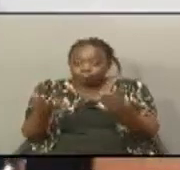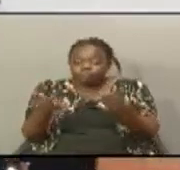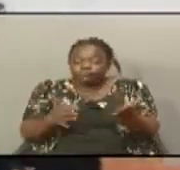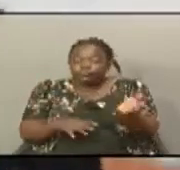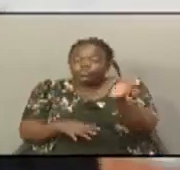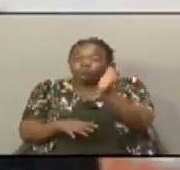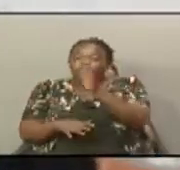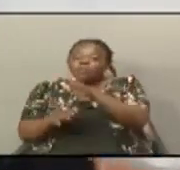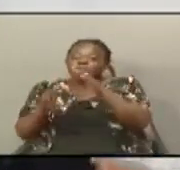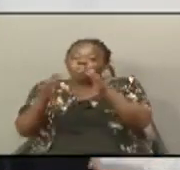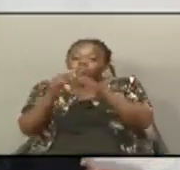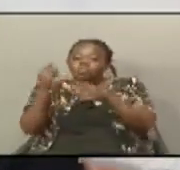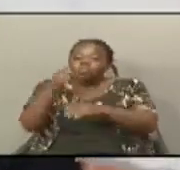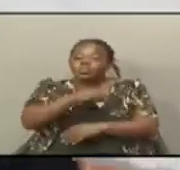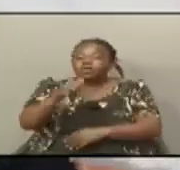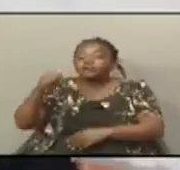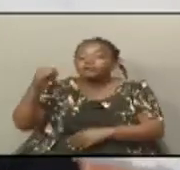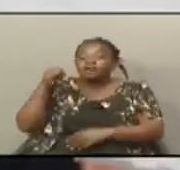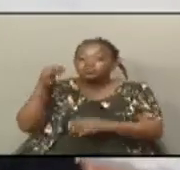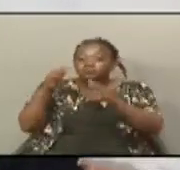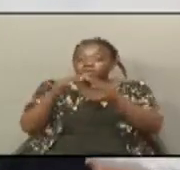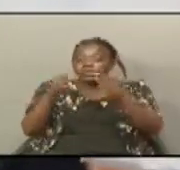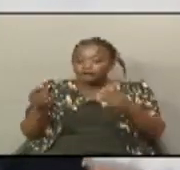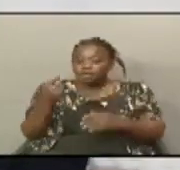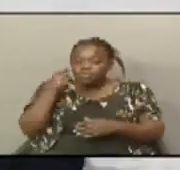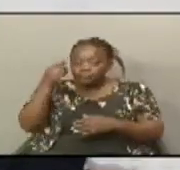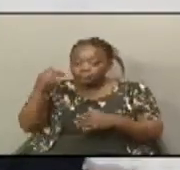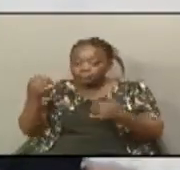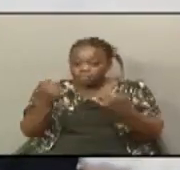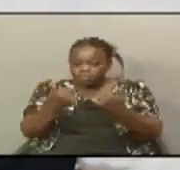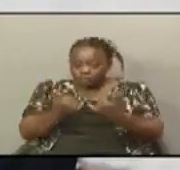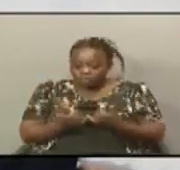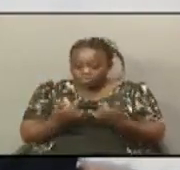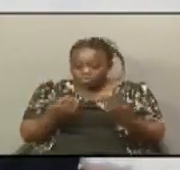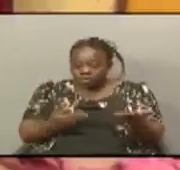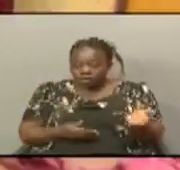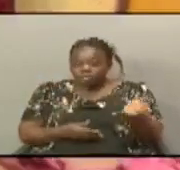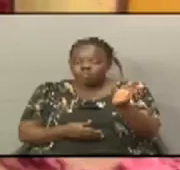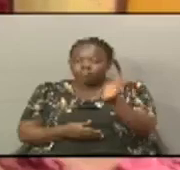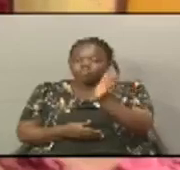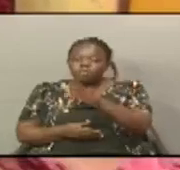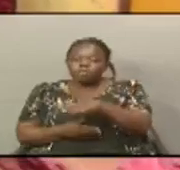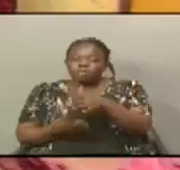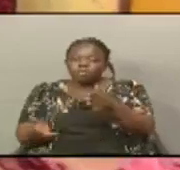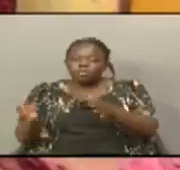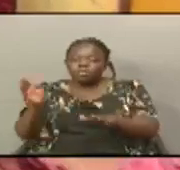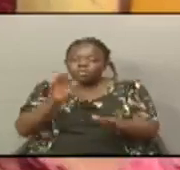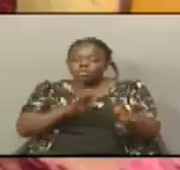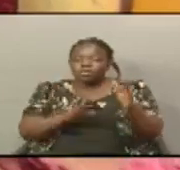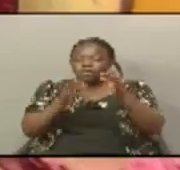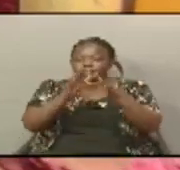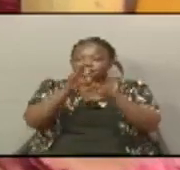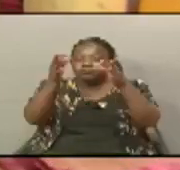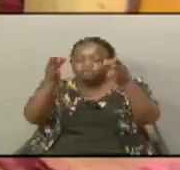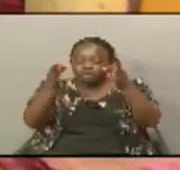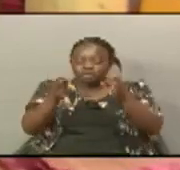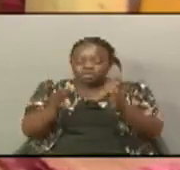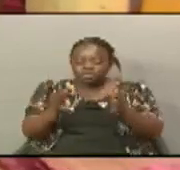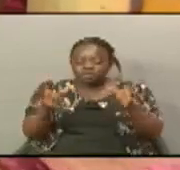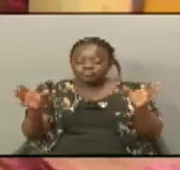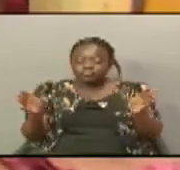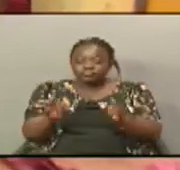ddwaliro n'okuligulo n'addekawo ate n'asanga mukyala we kisaakye yakomawo n'amwanula ebimu nnyumba byonna. Henry